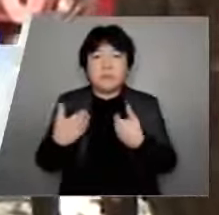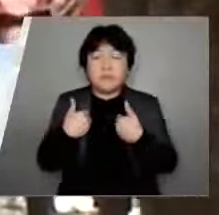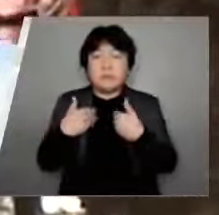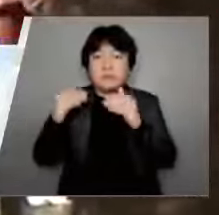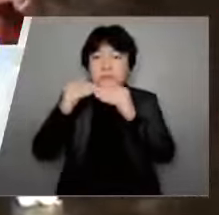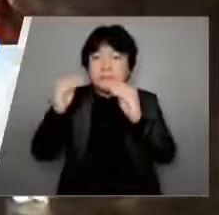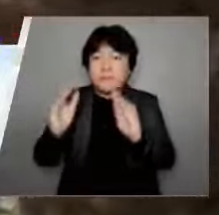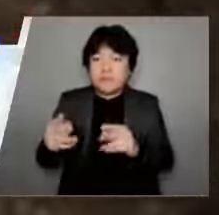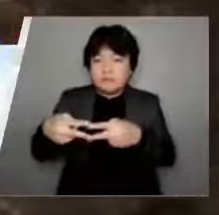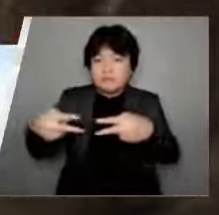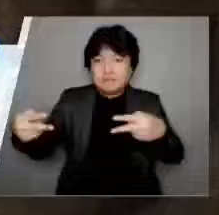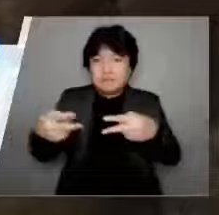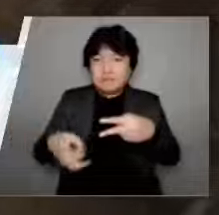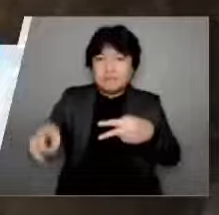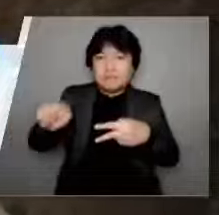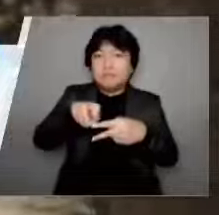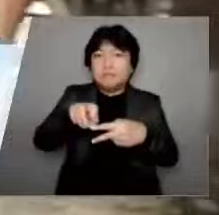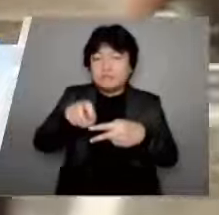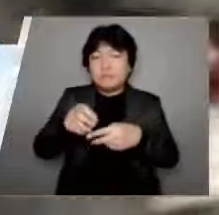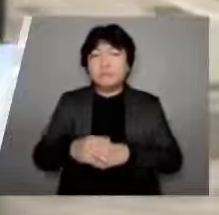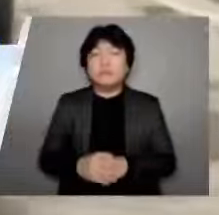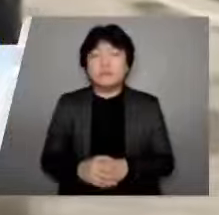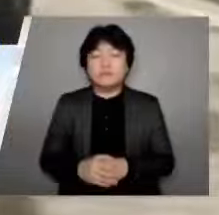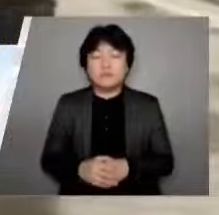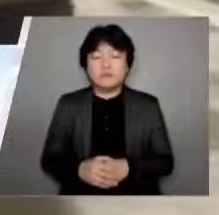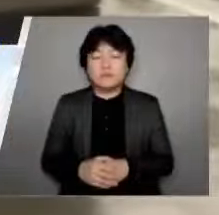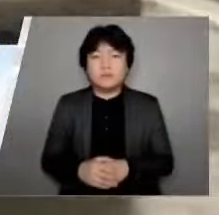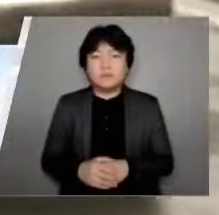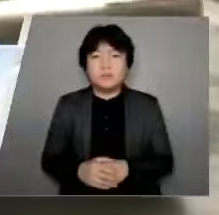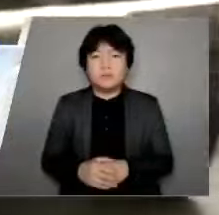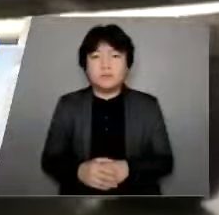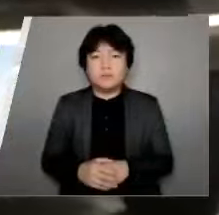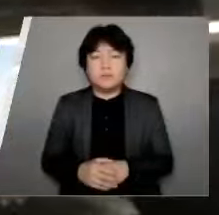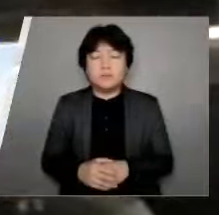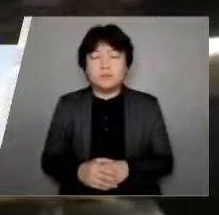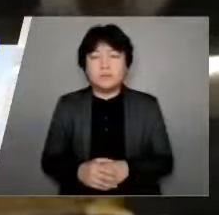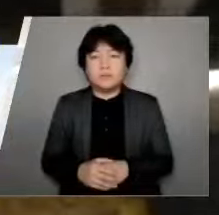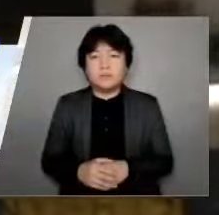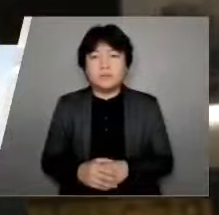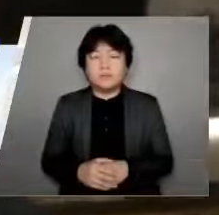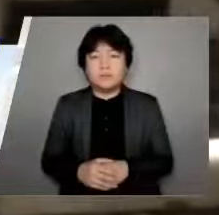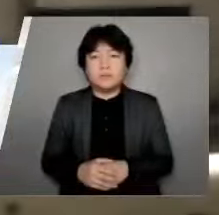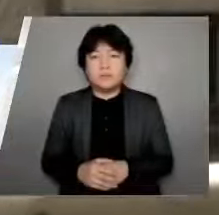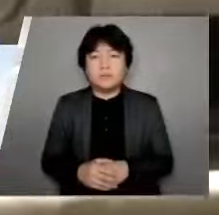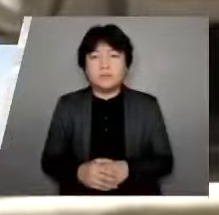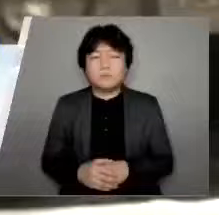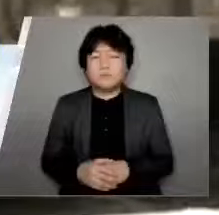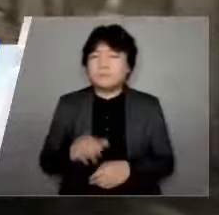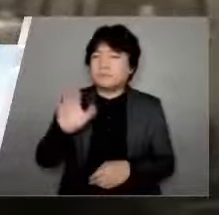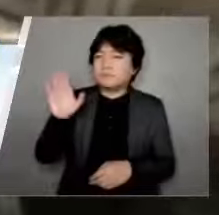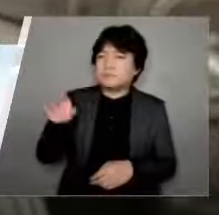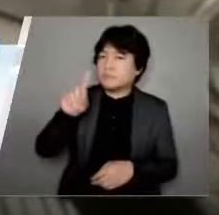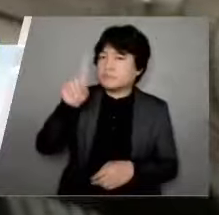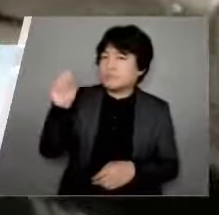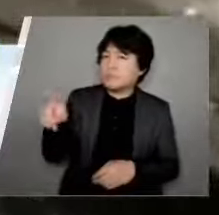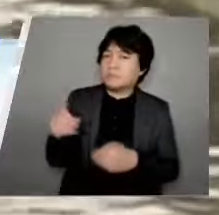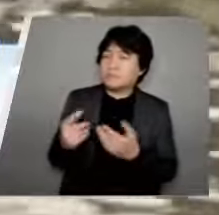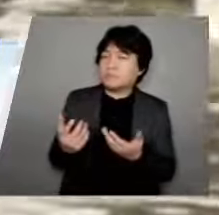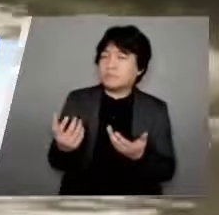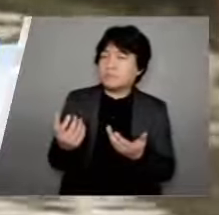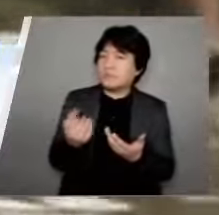merong iba na nire-rescue namin ngayon na nasa bubong daw ata sila. Mga ilan po ang mga